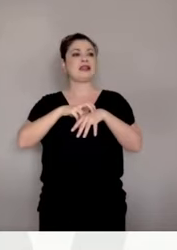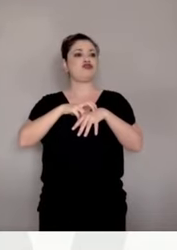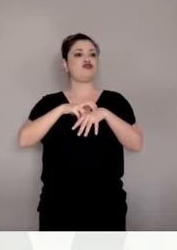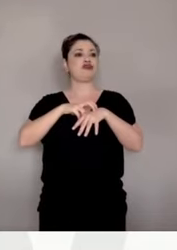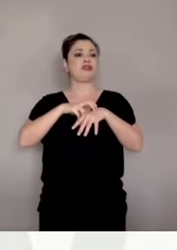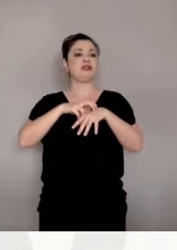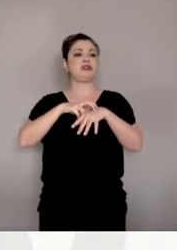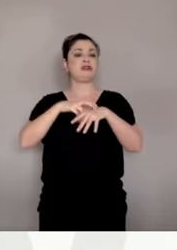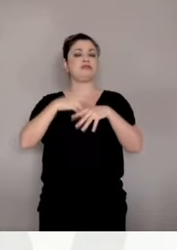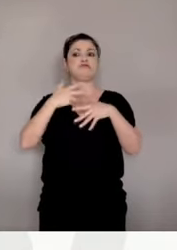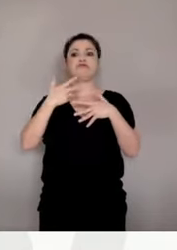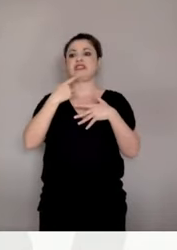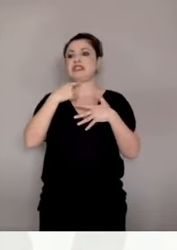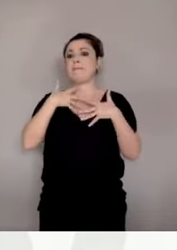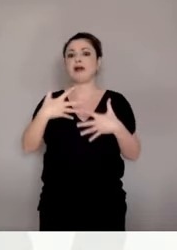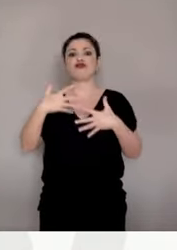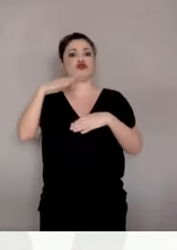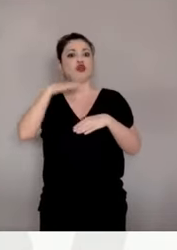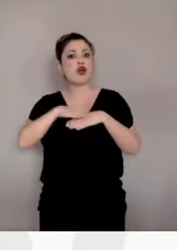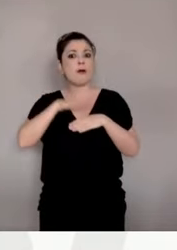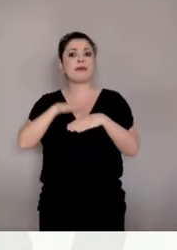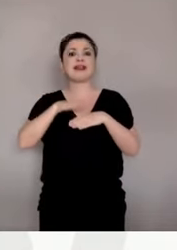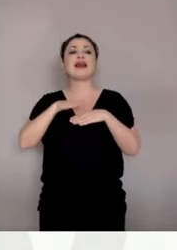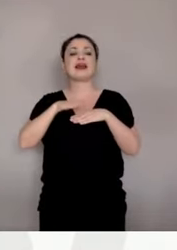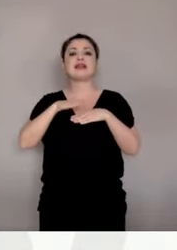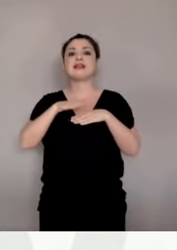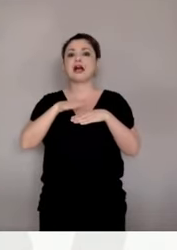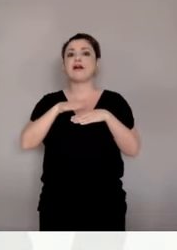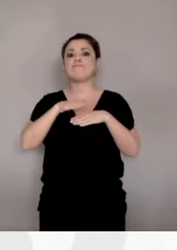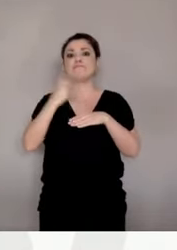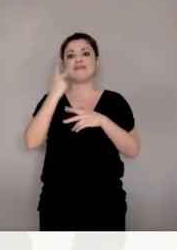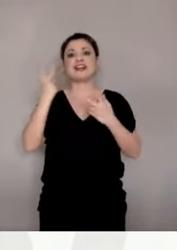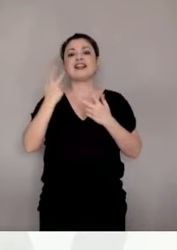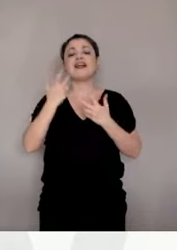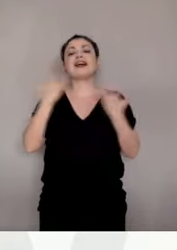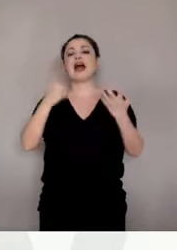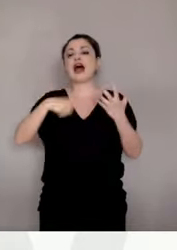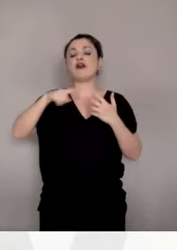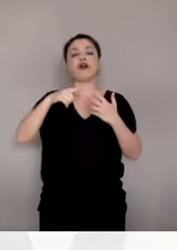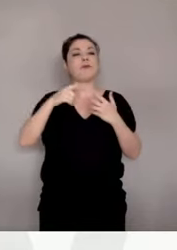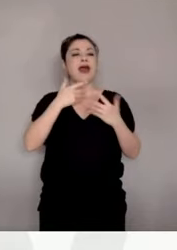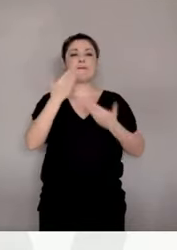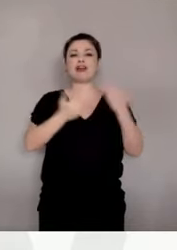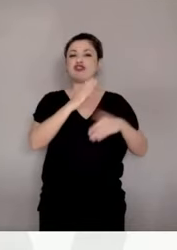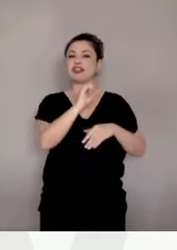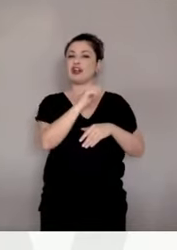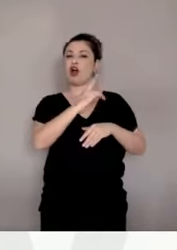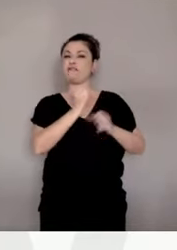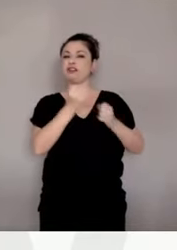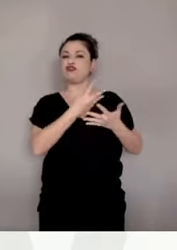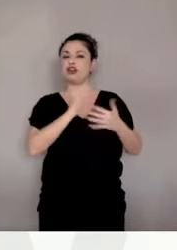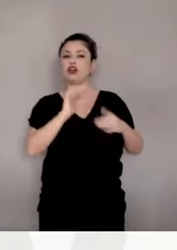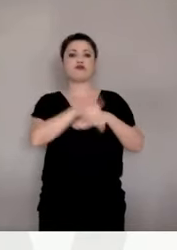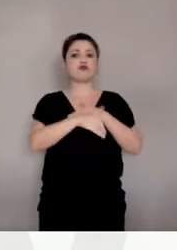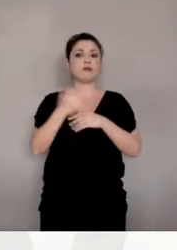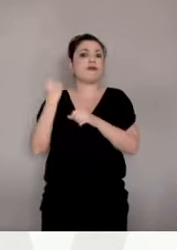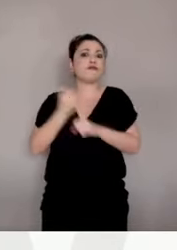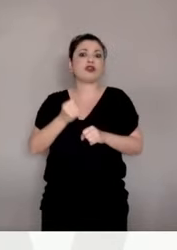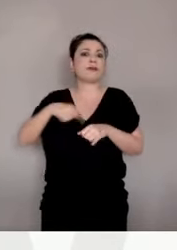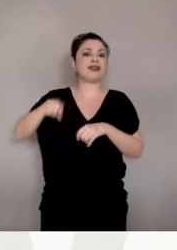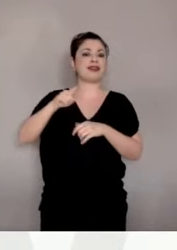appassionati e competenti è stata fondamentale per superare l'emergenza Covid. Beh, io credo che oggi c'è una